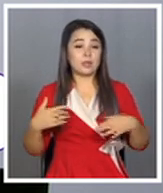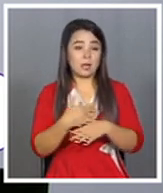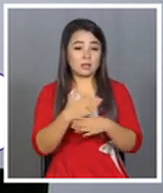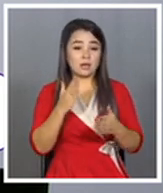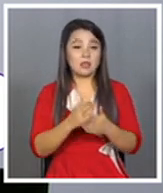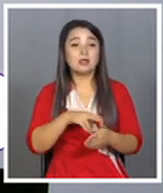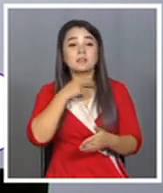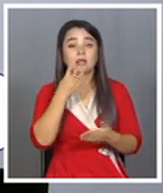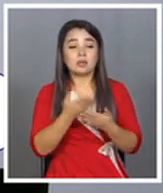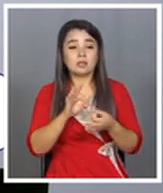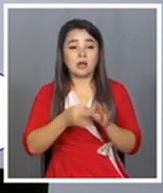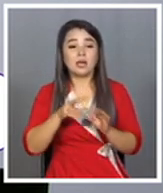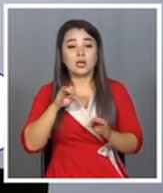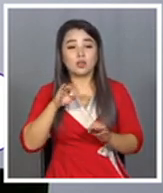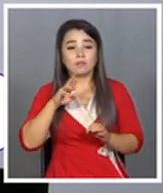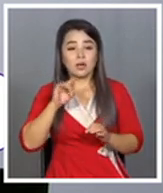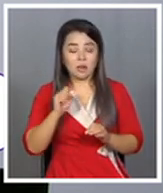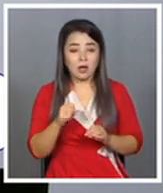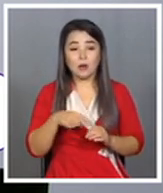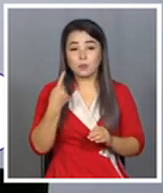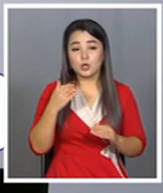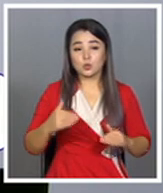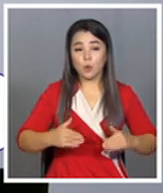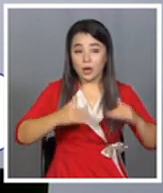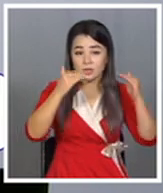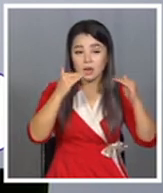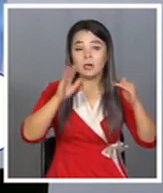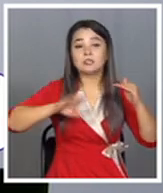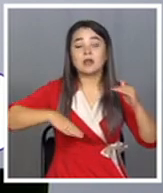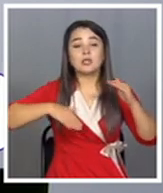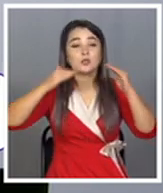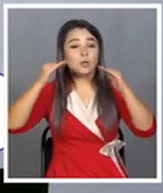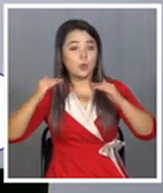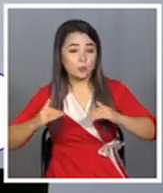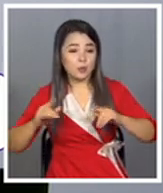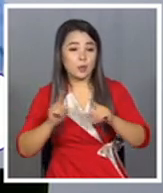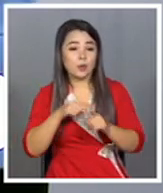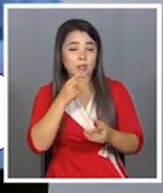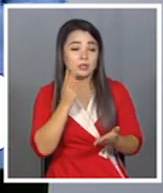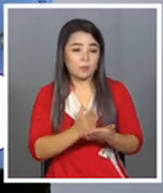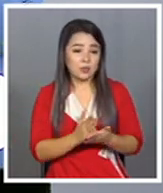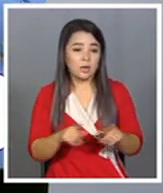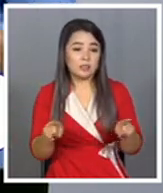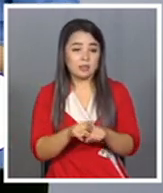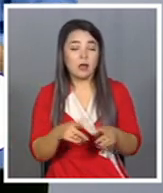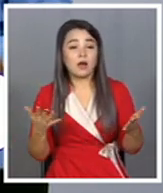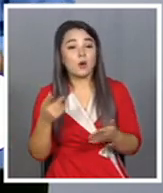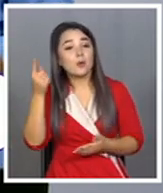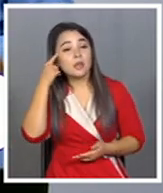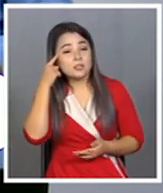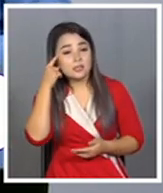көріп тұрғандарыңыз, литосфералық тақталар бір жерде жоғары қарай қозғалып жатыр, бір жерде төмен қарай. Қалай